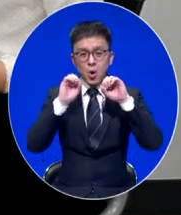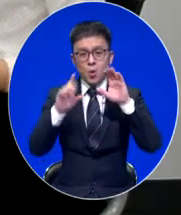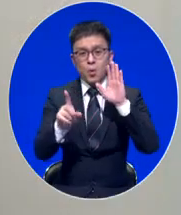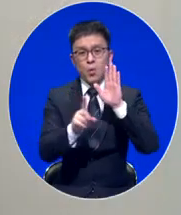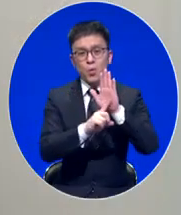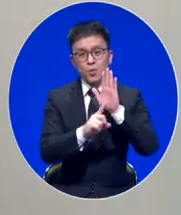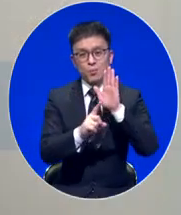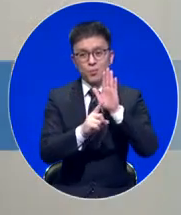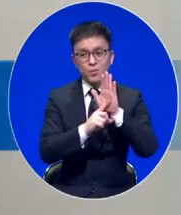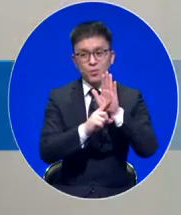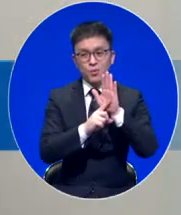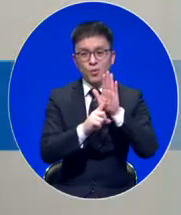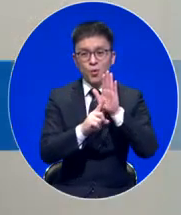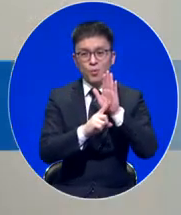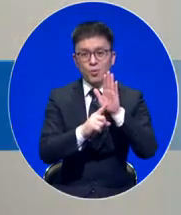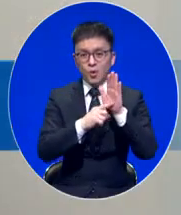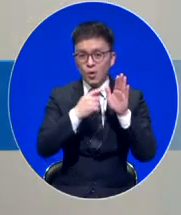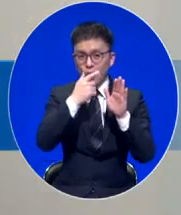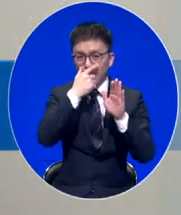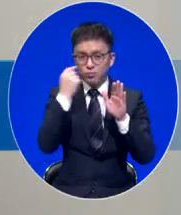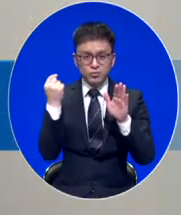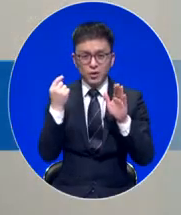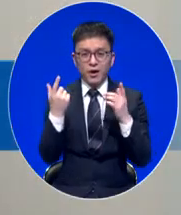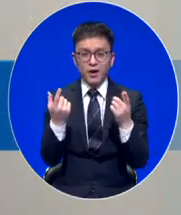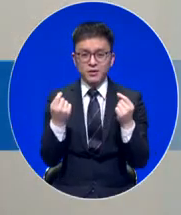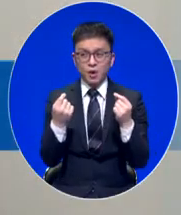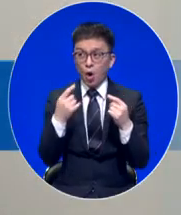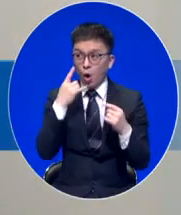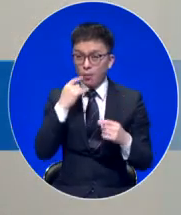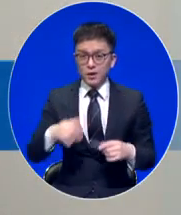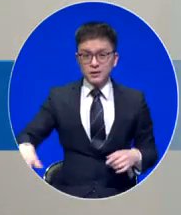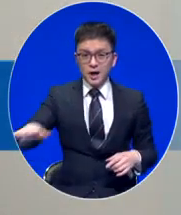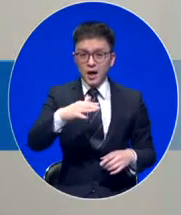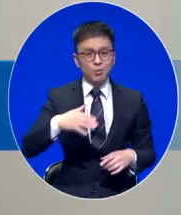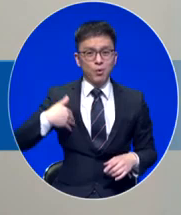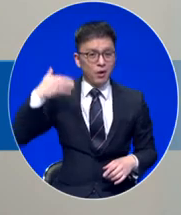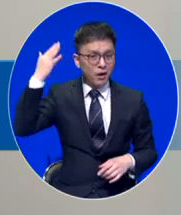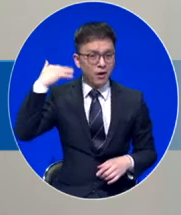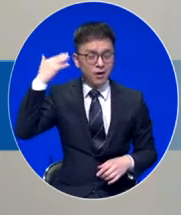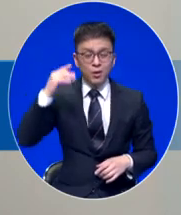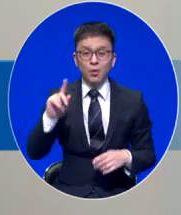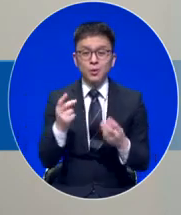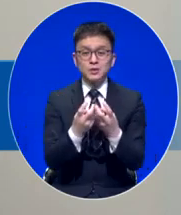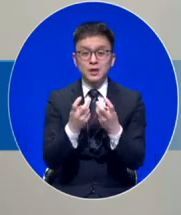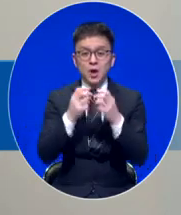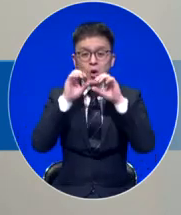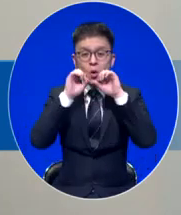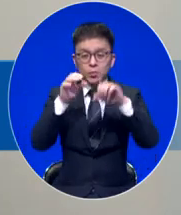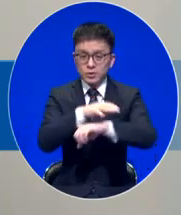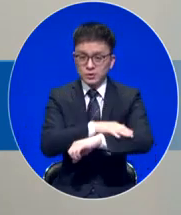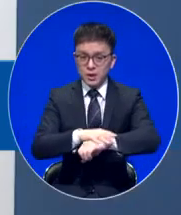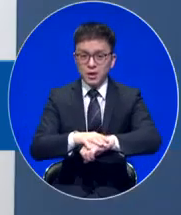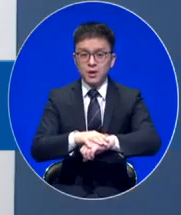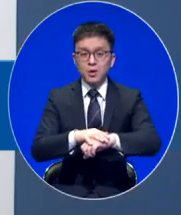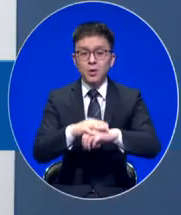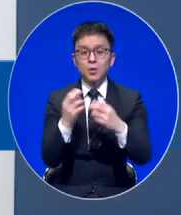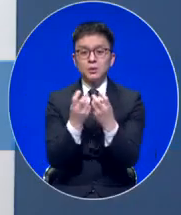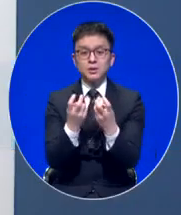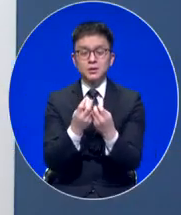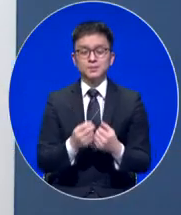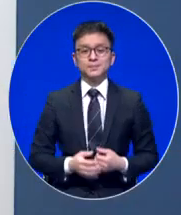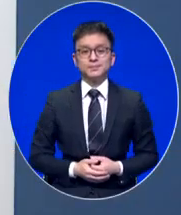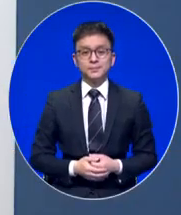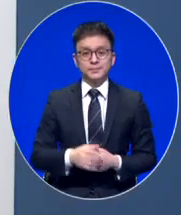있어서 이렇게 엄마들의 많이 모르는 경우가 많더라구요 앞으로 호 계획은 어떻게 되는지 마지막으로 얘기해 주시죠 예